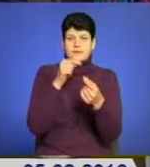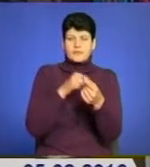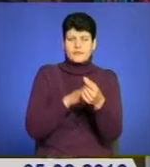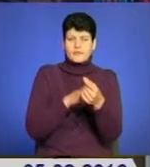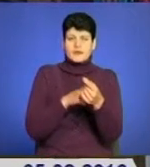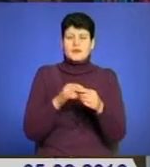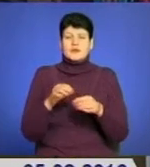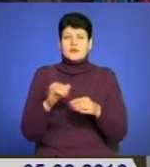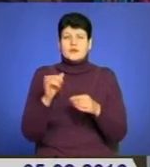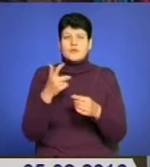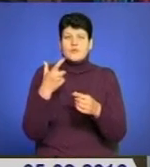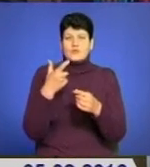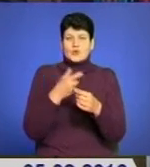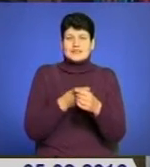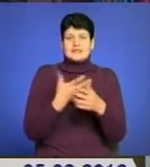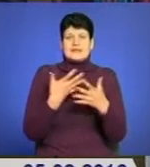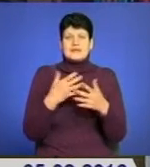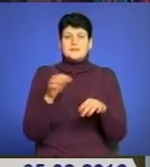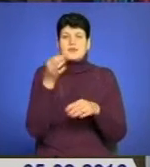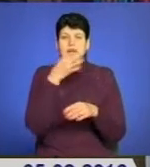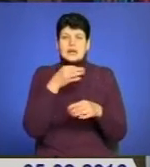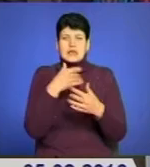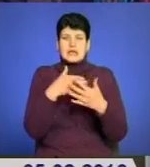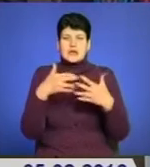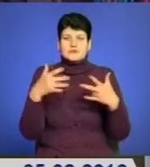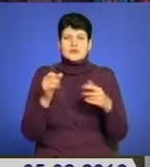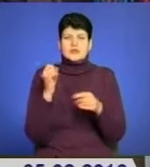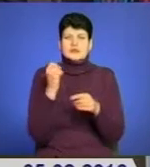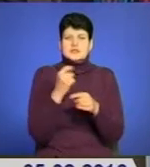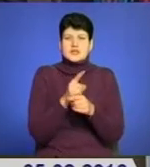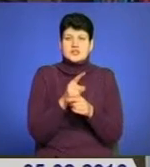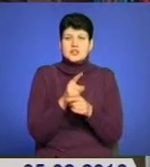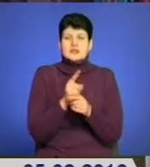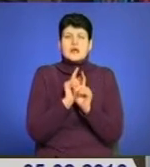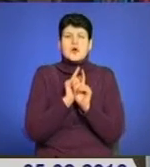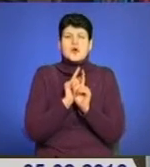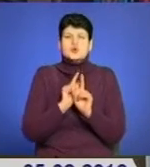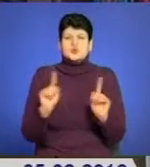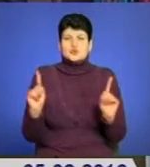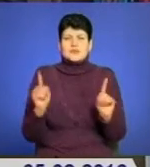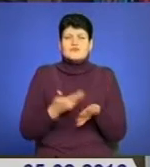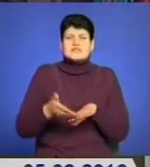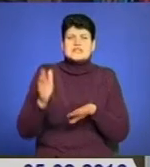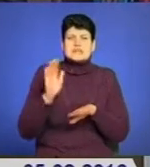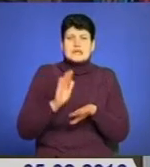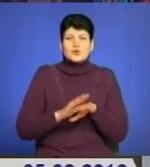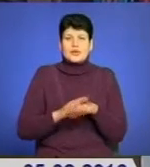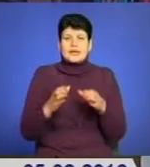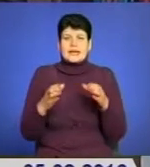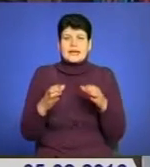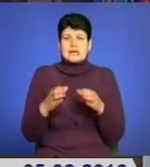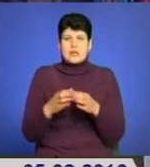і дозовано вводити лікарські препарати, які призначені для особливо складної